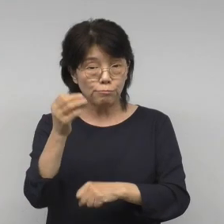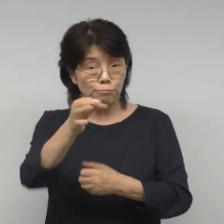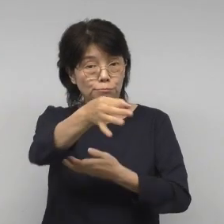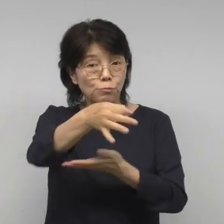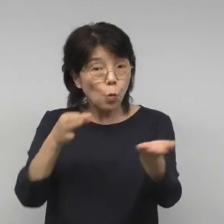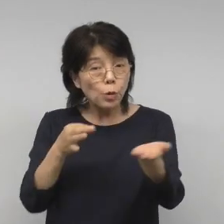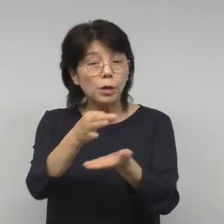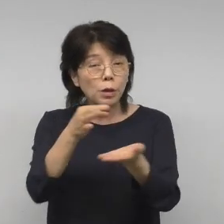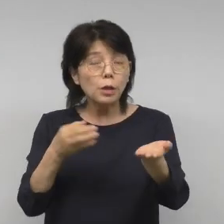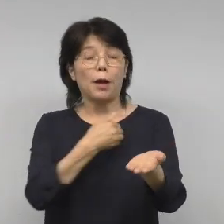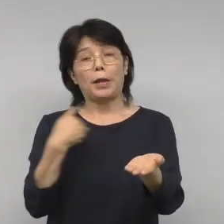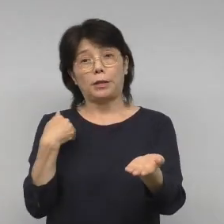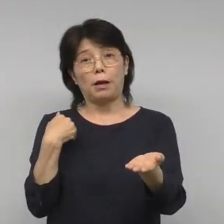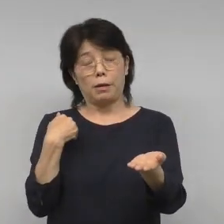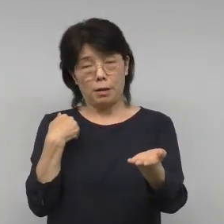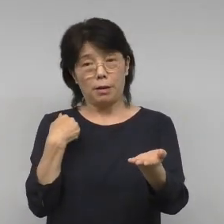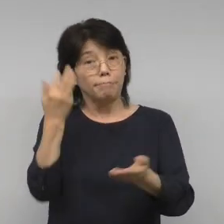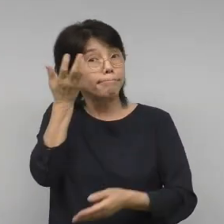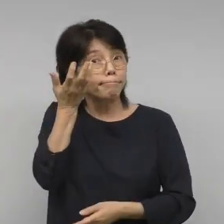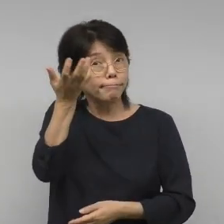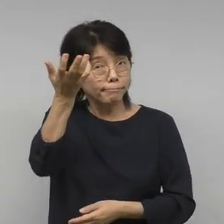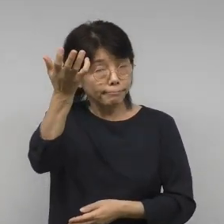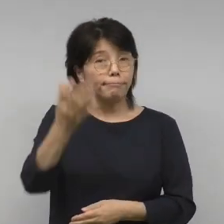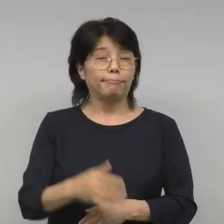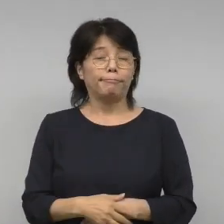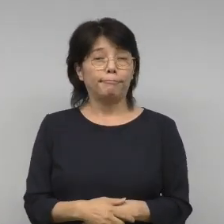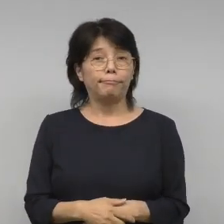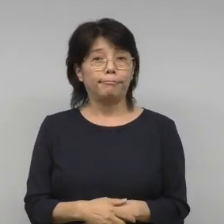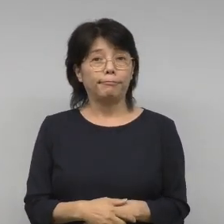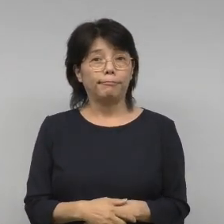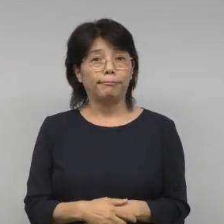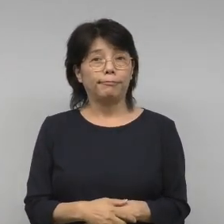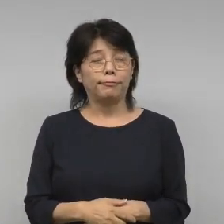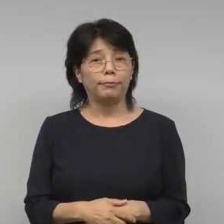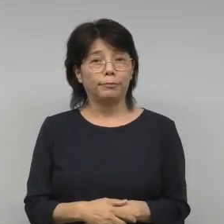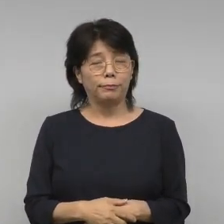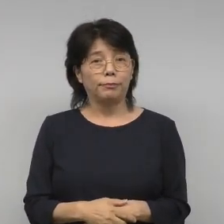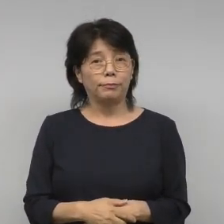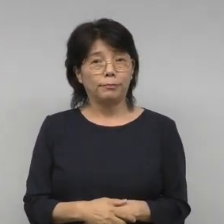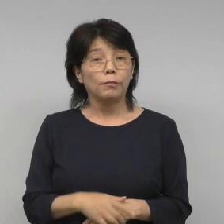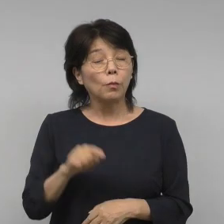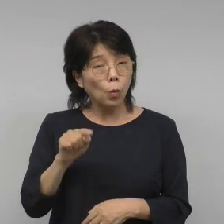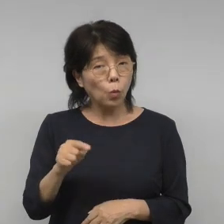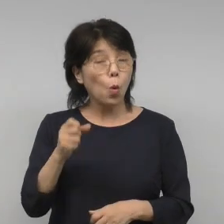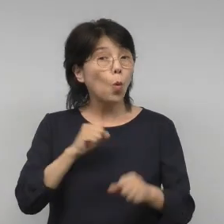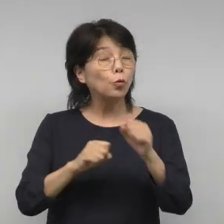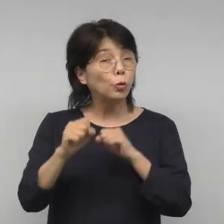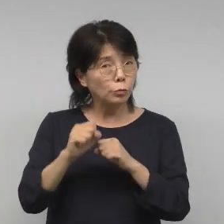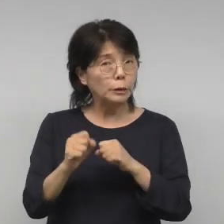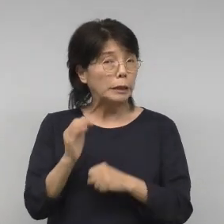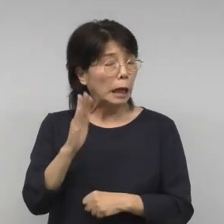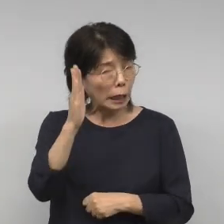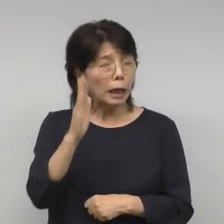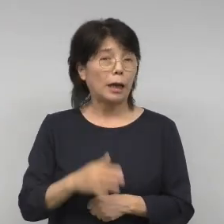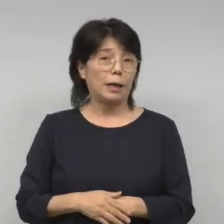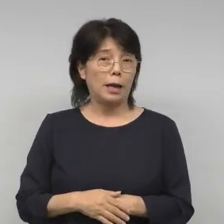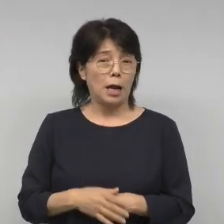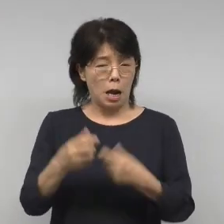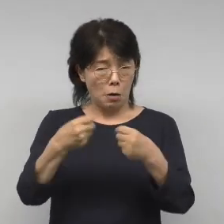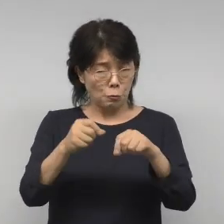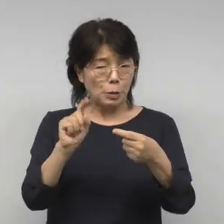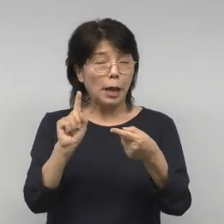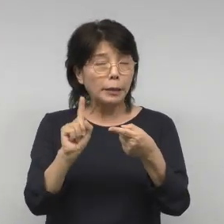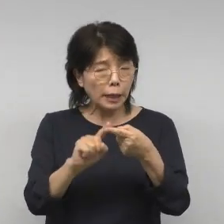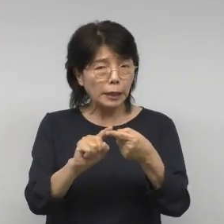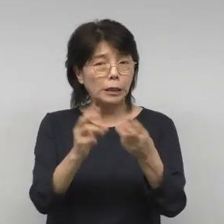たというふうな感想がありました。まあ、このフェアトレードの取り組みをなかなか具体的な数字等